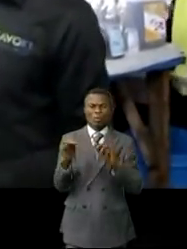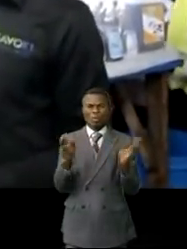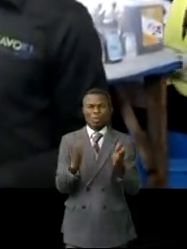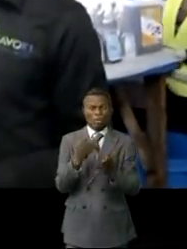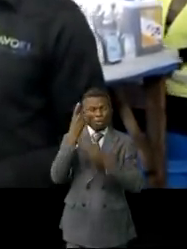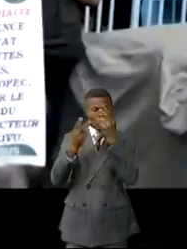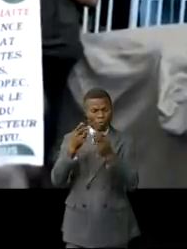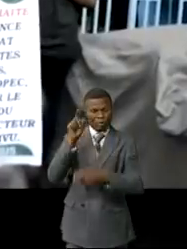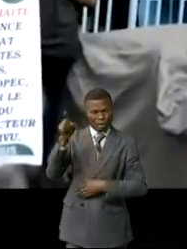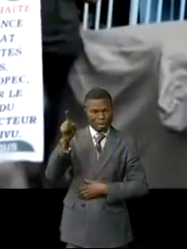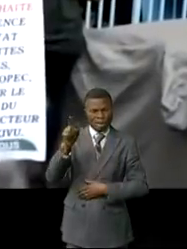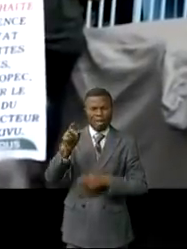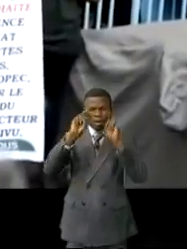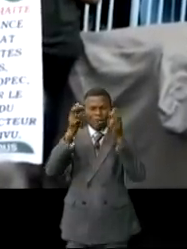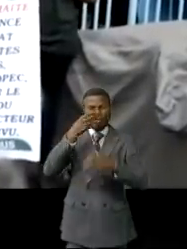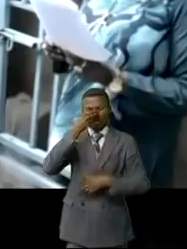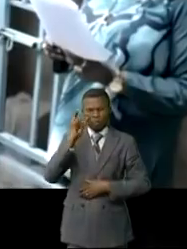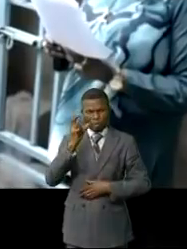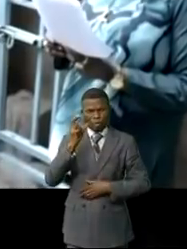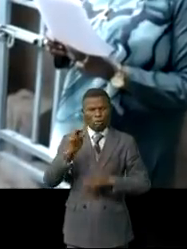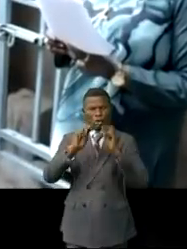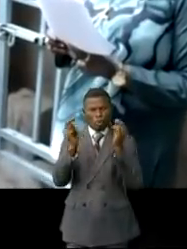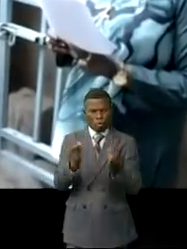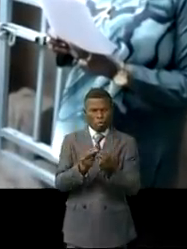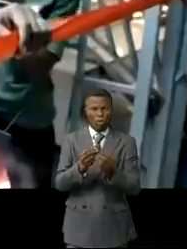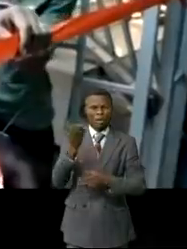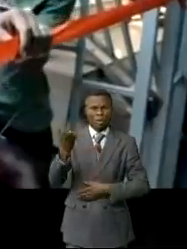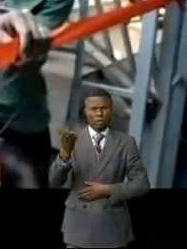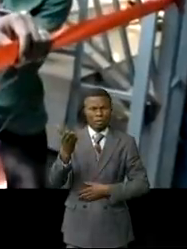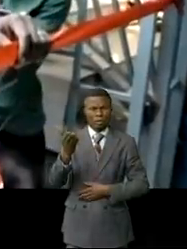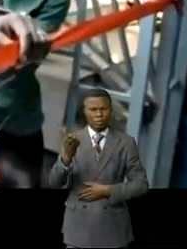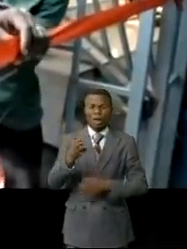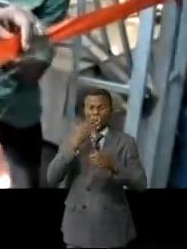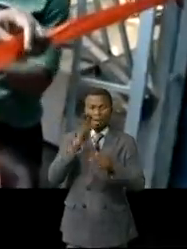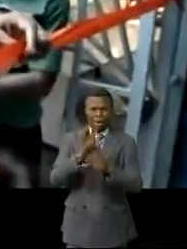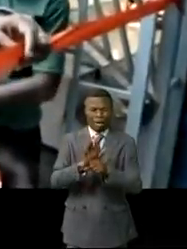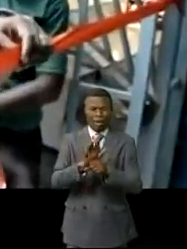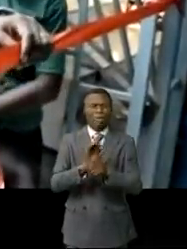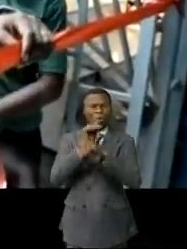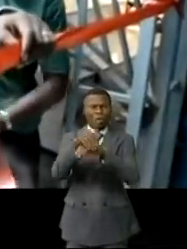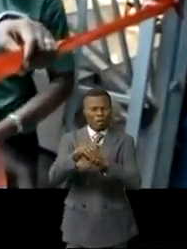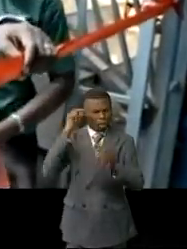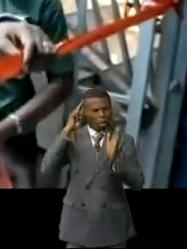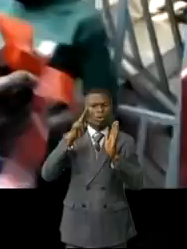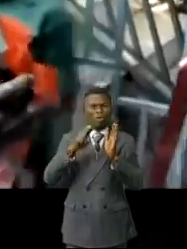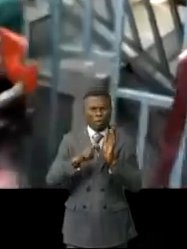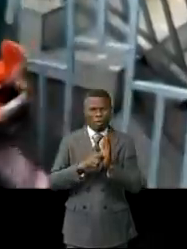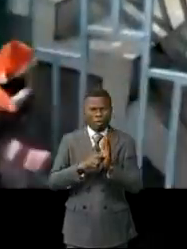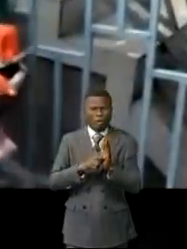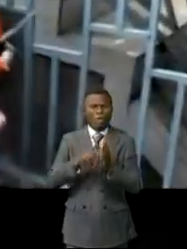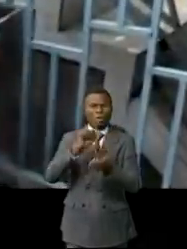sa récente mission à Bukavu. Eustache Mouhanzi Moumbembe les a rassurés l'engagement du gouvernement quant